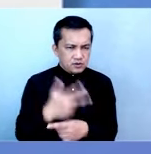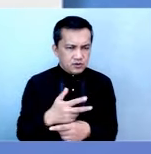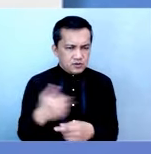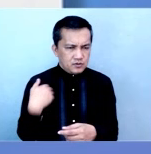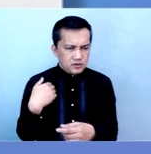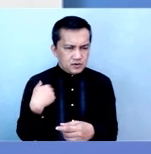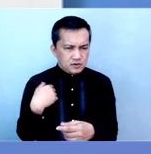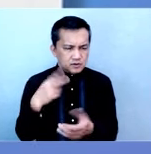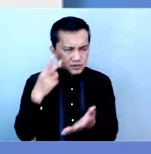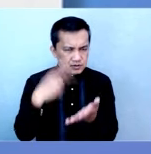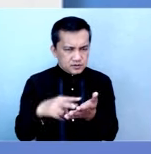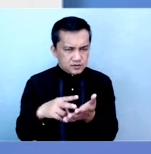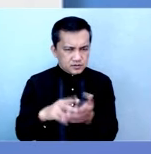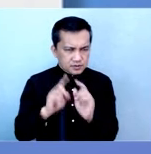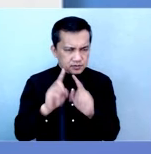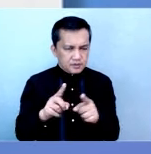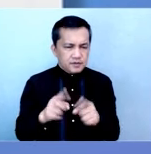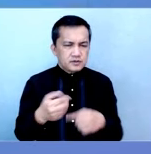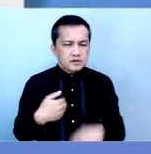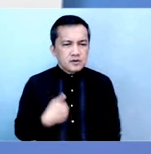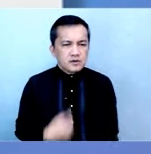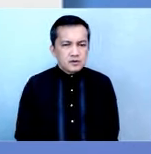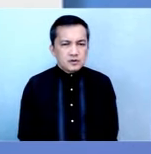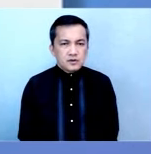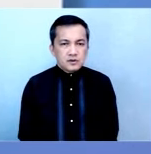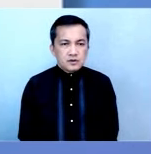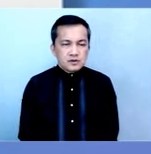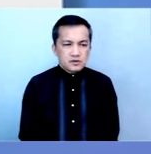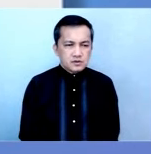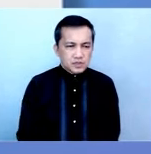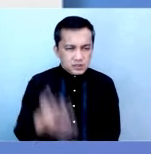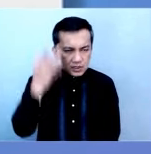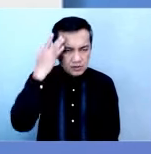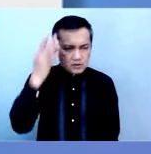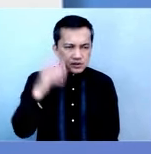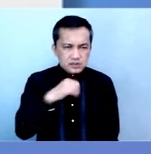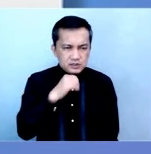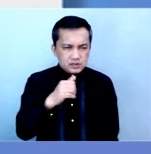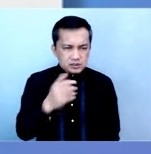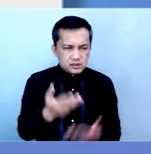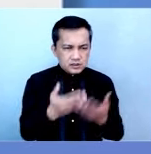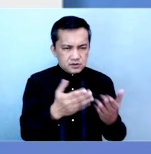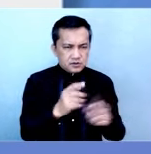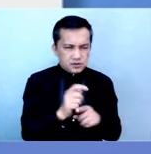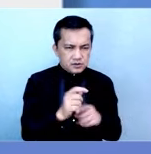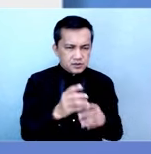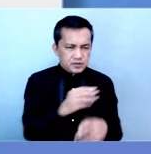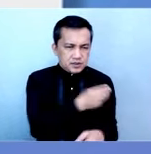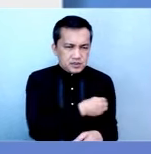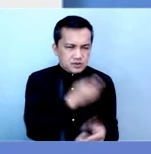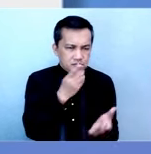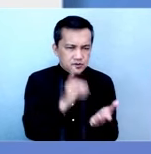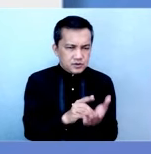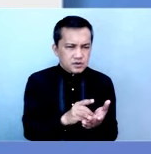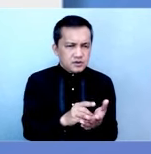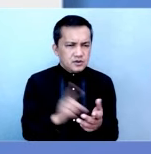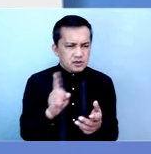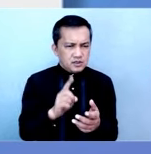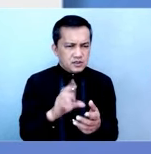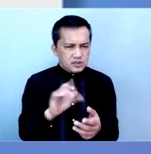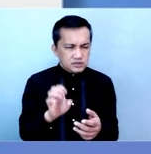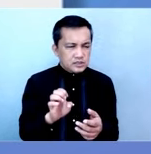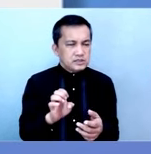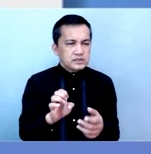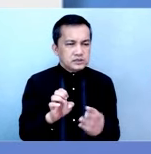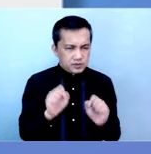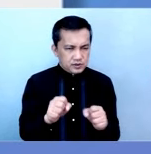eh wala pa rin validation para makapasok na ako. Nalaman ko na lang na hindi sinabit ng trainer ko ang medical documents ko. Ano po ang kaso ang